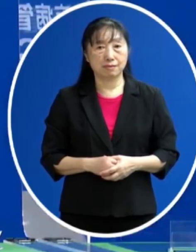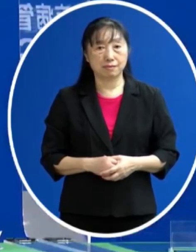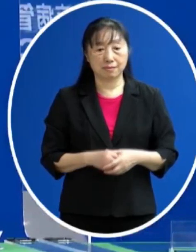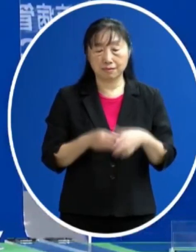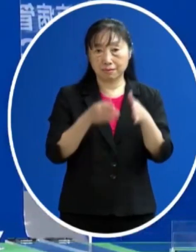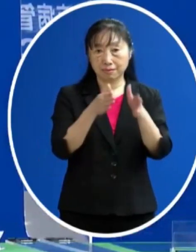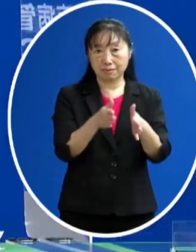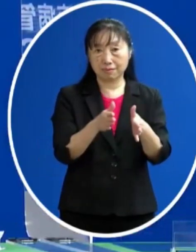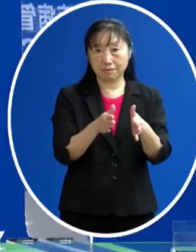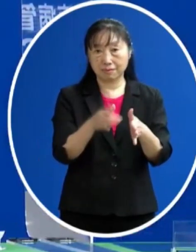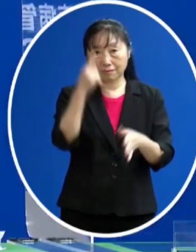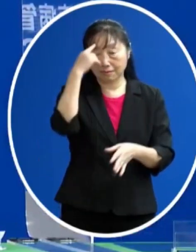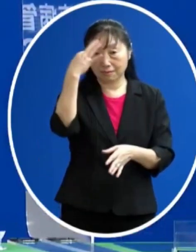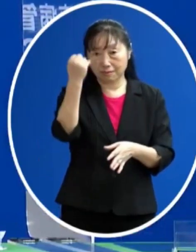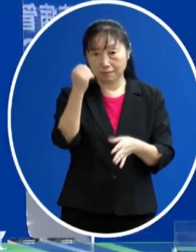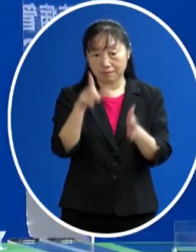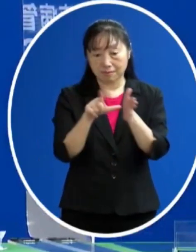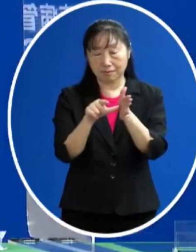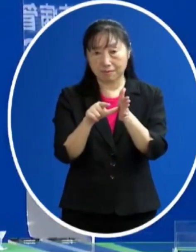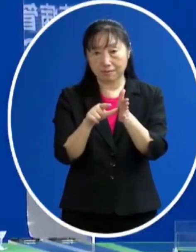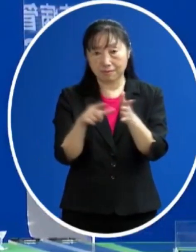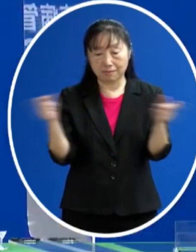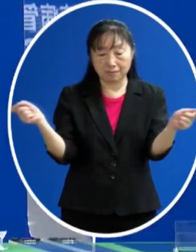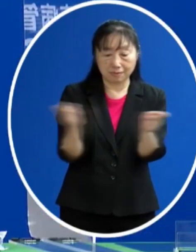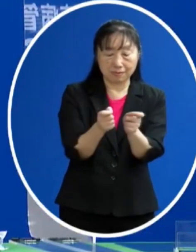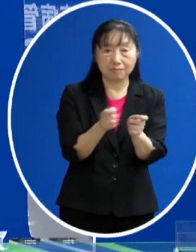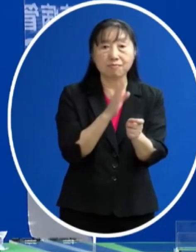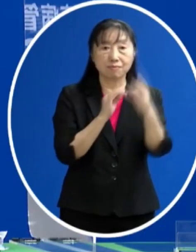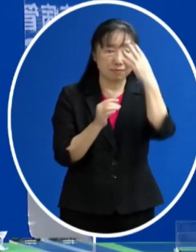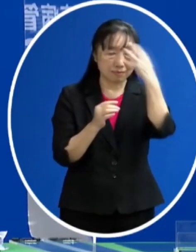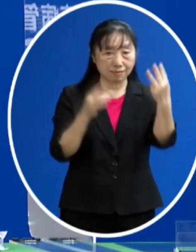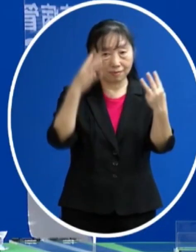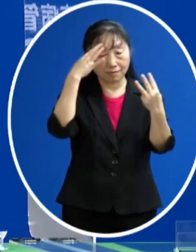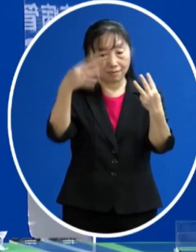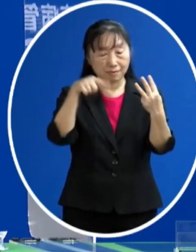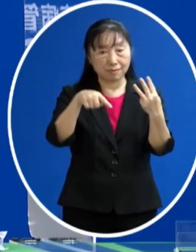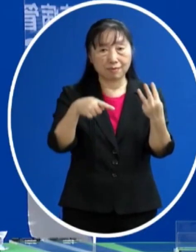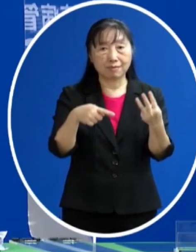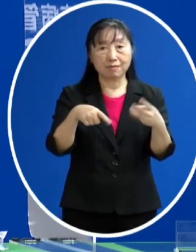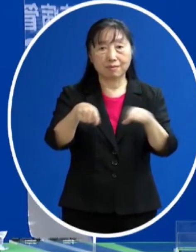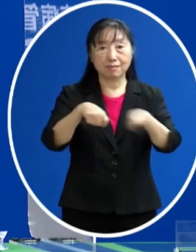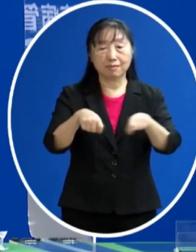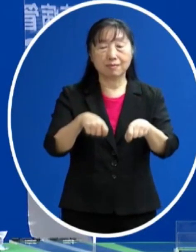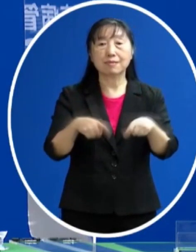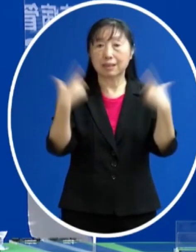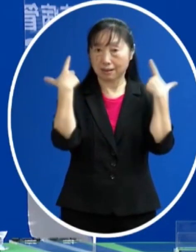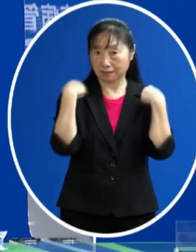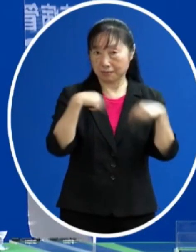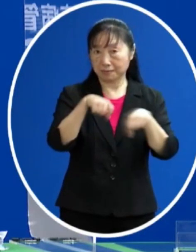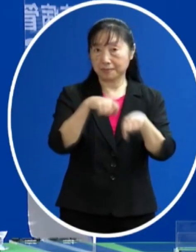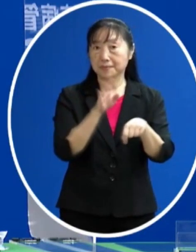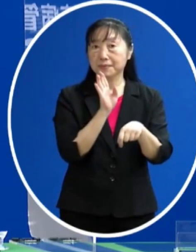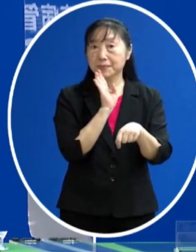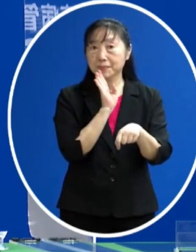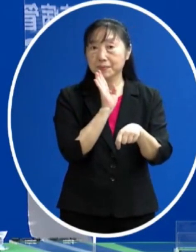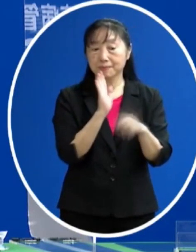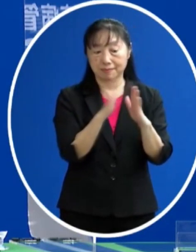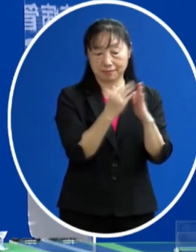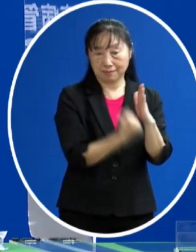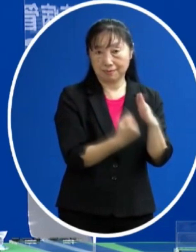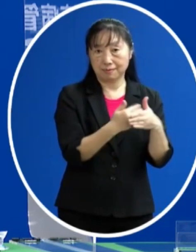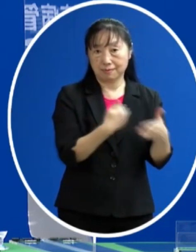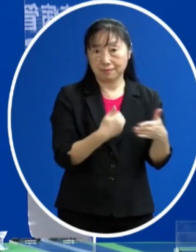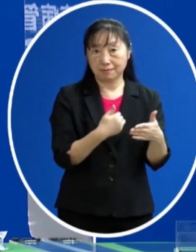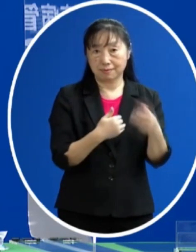有关缩短居家隔离的3+4的方案的部分，那我们原来是规划在这个居家隔